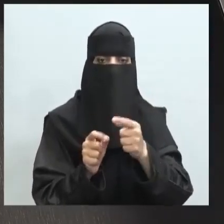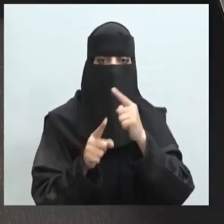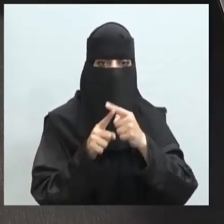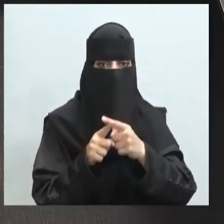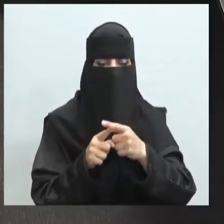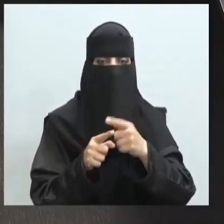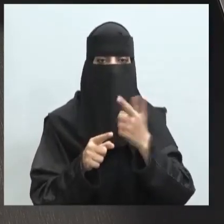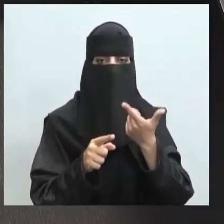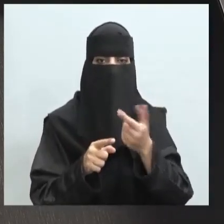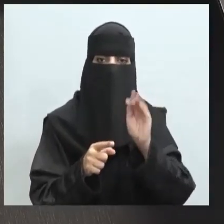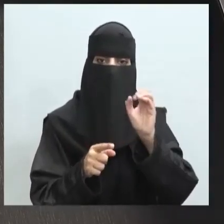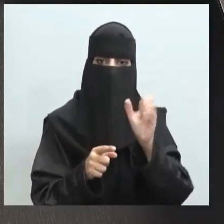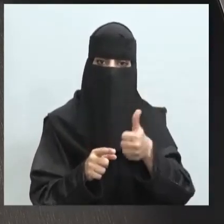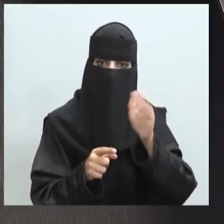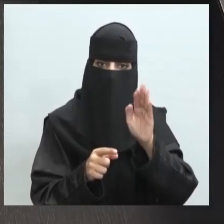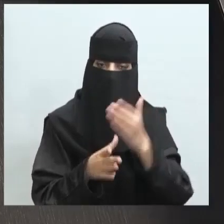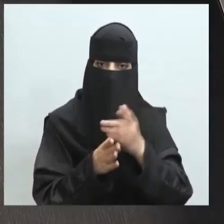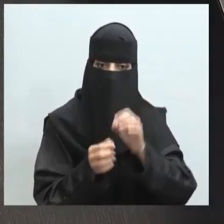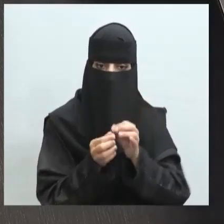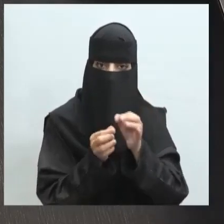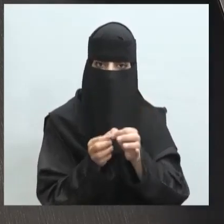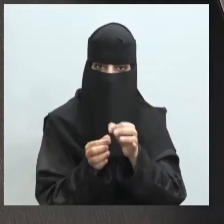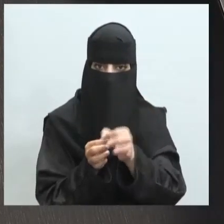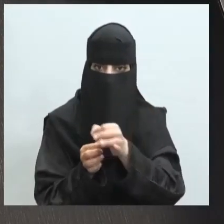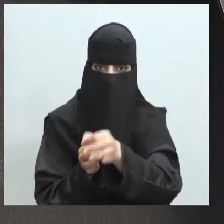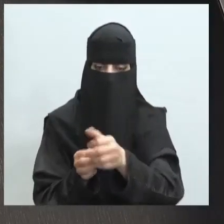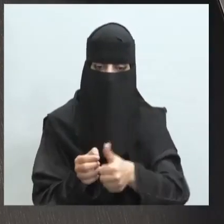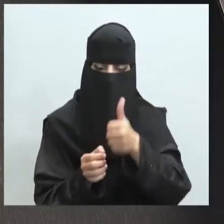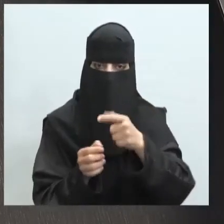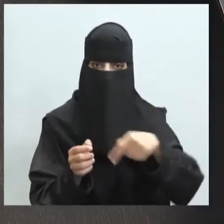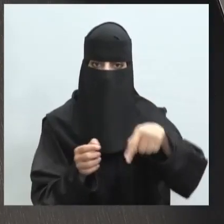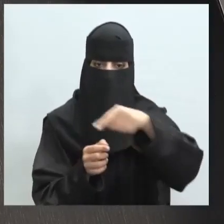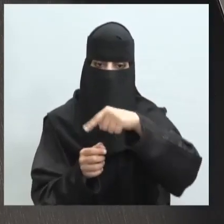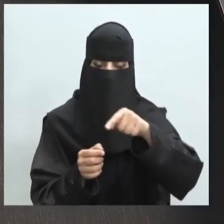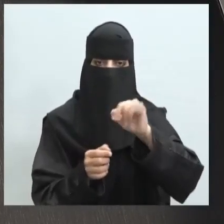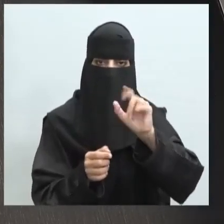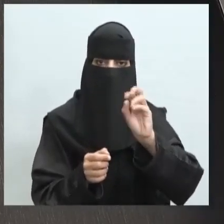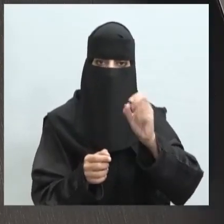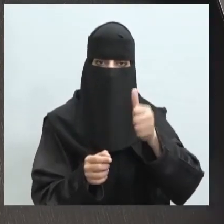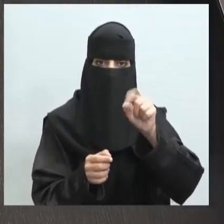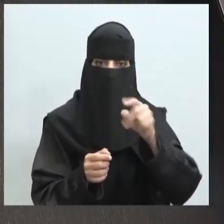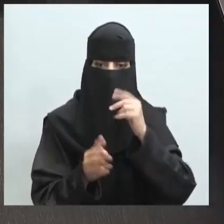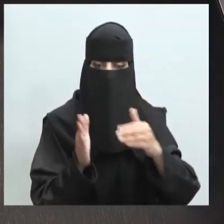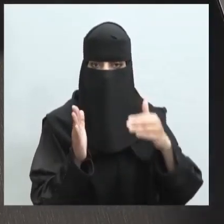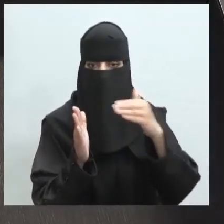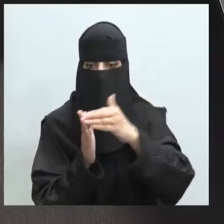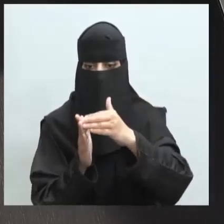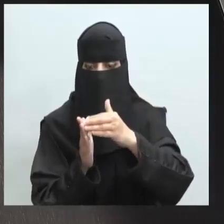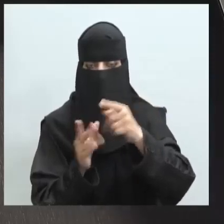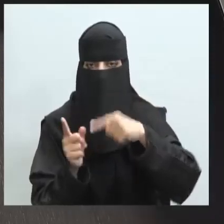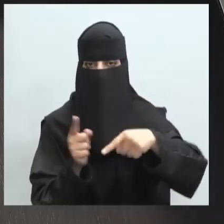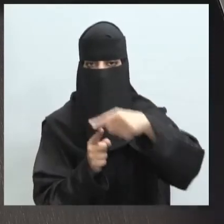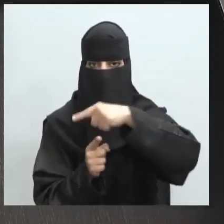حديد ثم تنتقل عبر هذه المقاومه هذه نسميها مقاومه حتى تصل الى